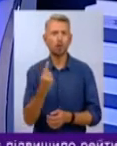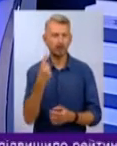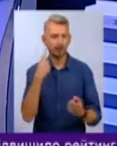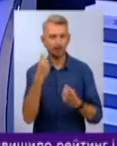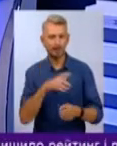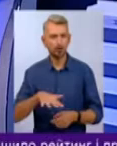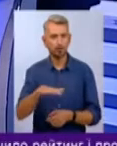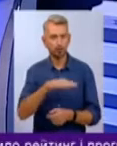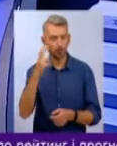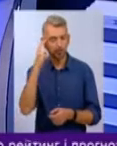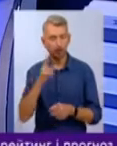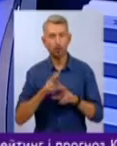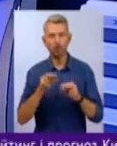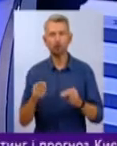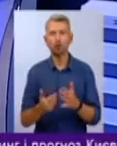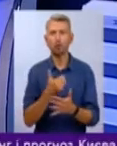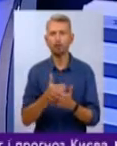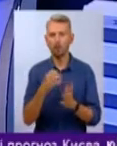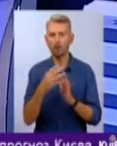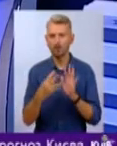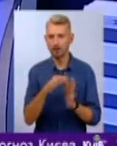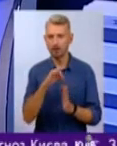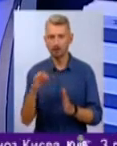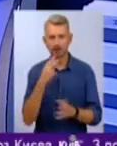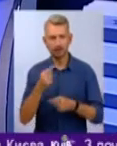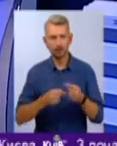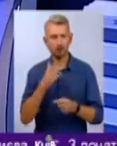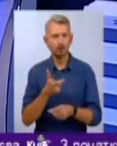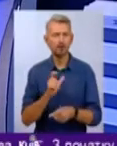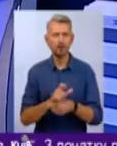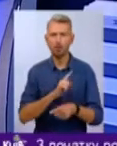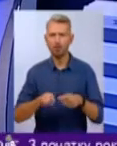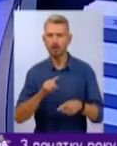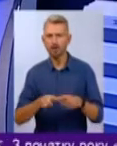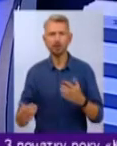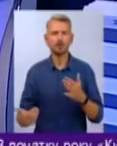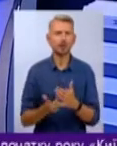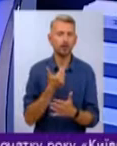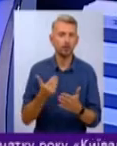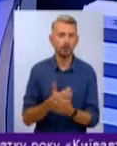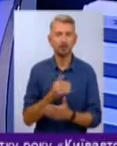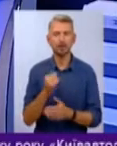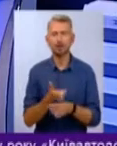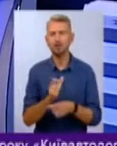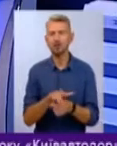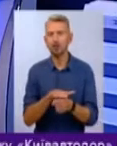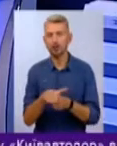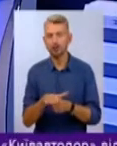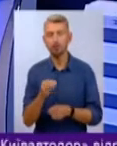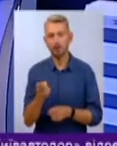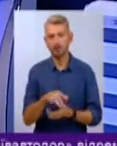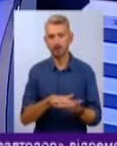Києва. Натомість гарантую, що новини о 19-й традиційно будуть найоперативнішими, найсвіжішими і найбільш насиченими. І про них